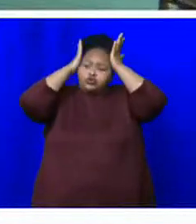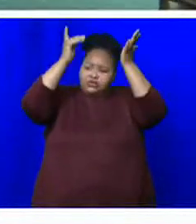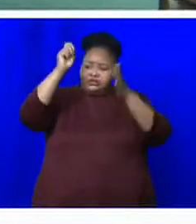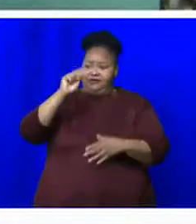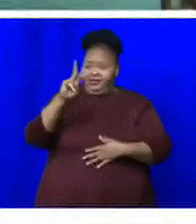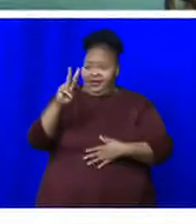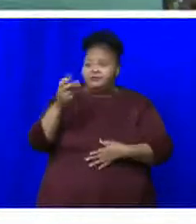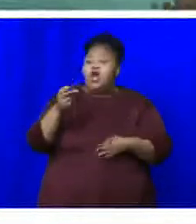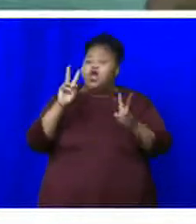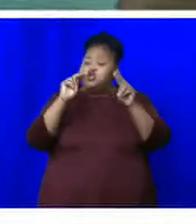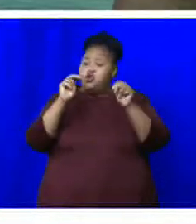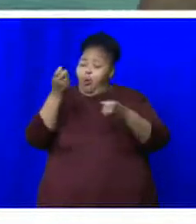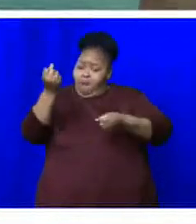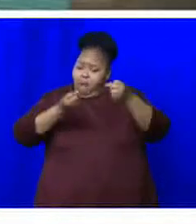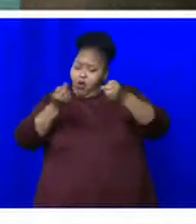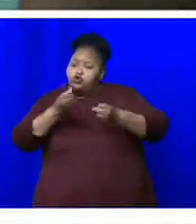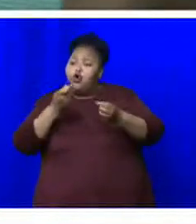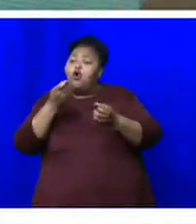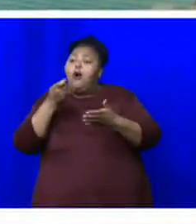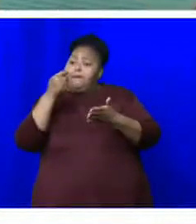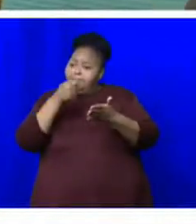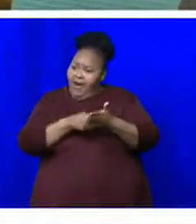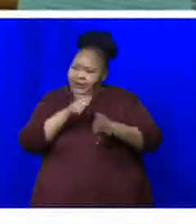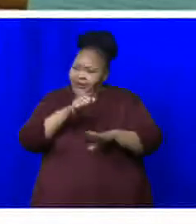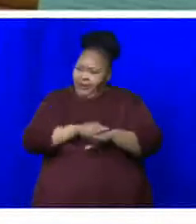why singathengele imoto ukuthi siyorenta.